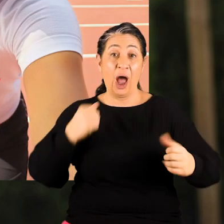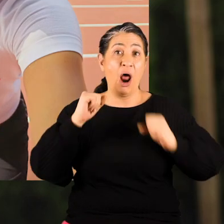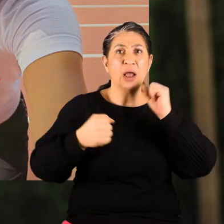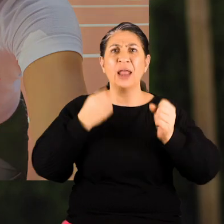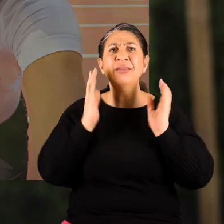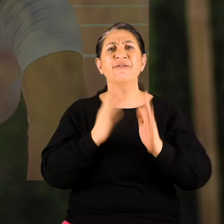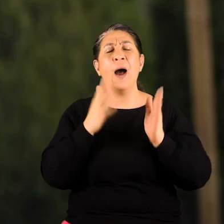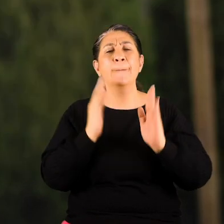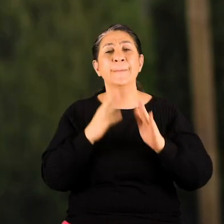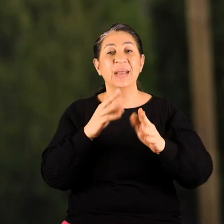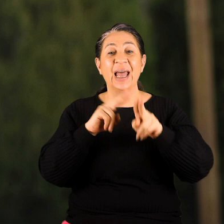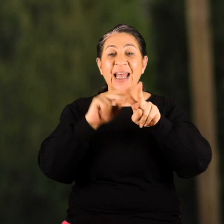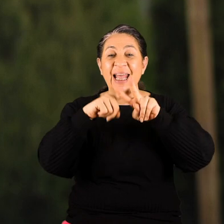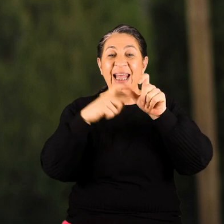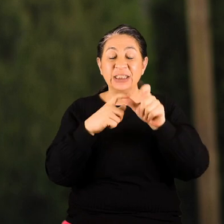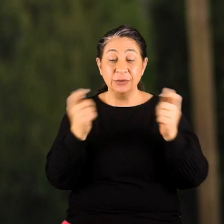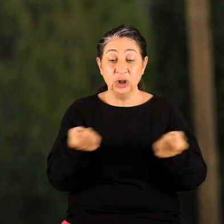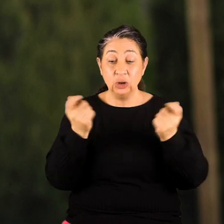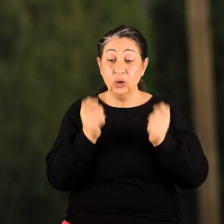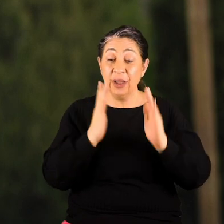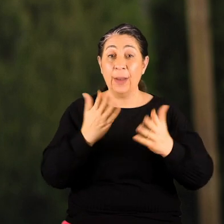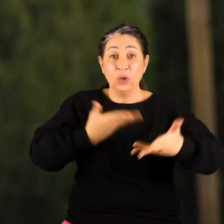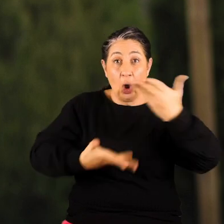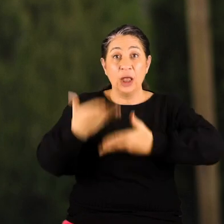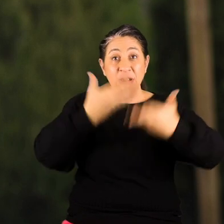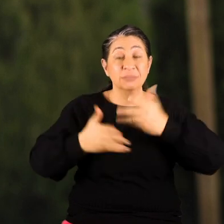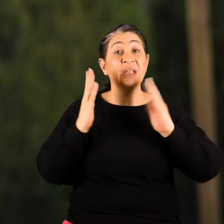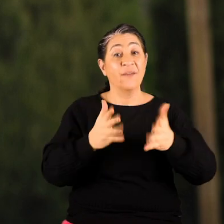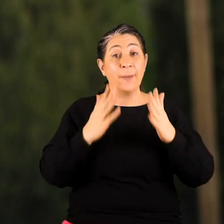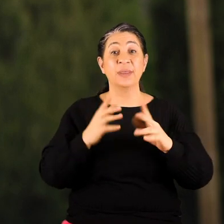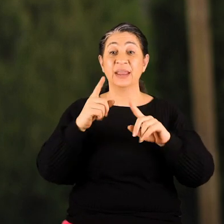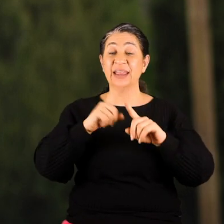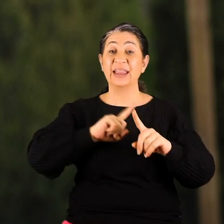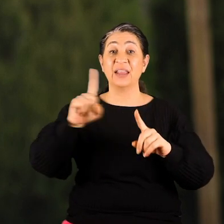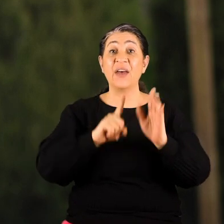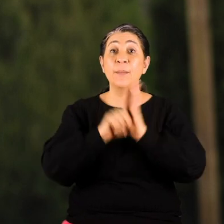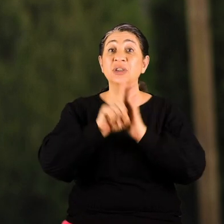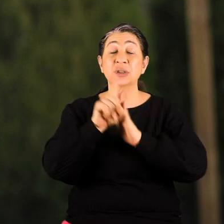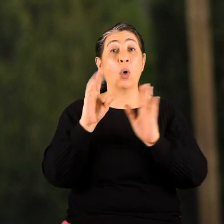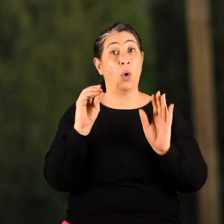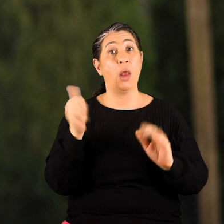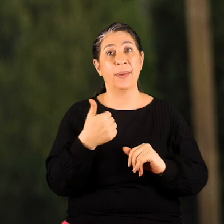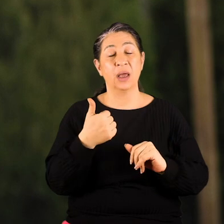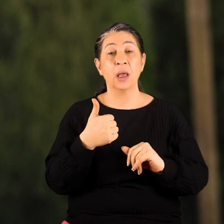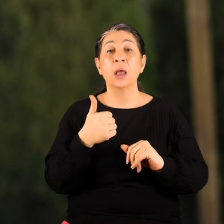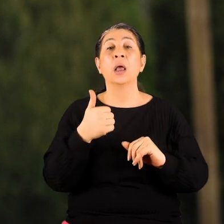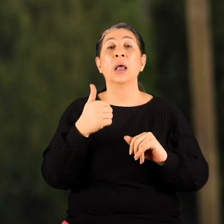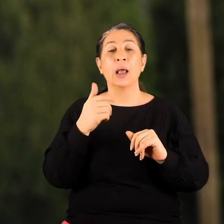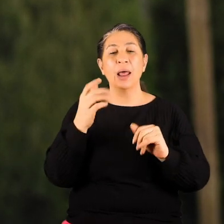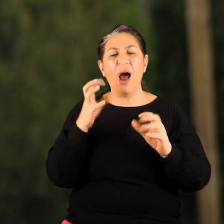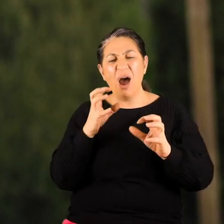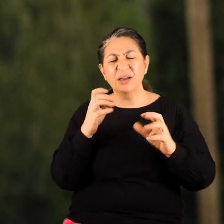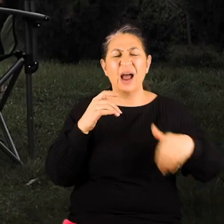hareketli kalması, kasları aktif tutmak, dolaşımı aktif tutmak tedavi başarısı için önemli. Hı hı. Yan etkileri yönetmek